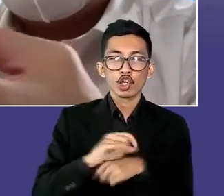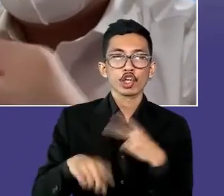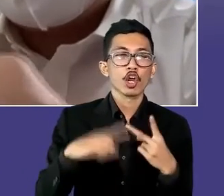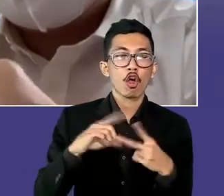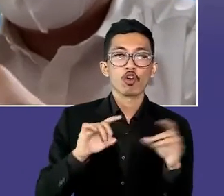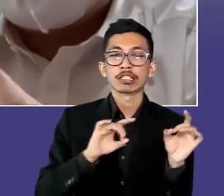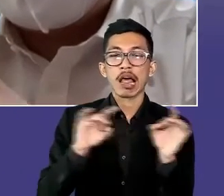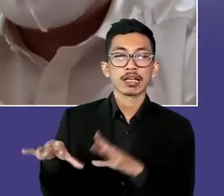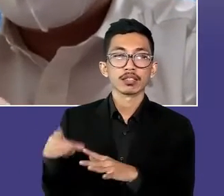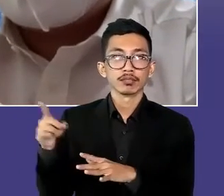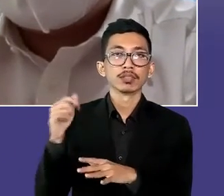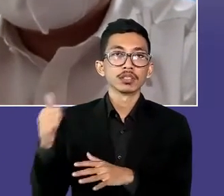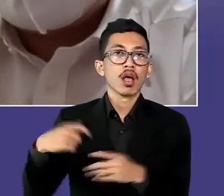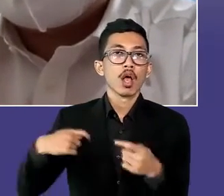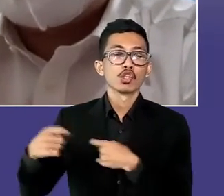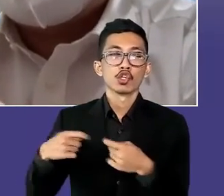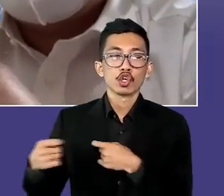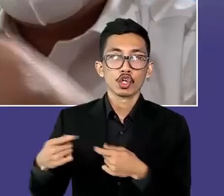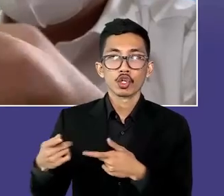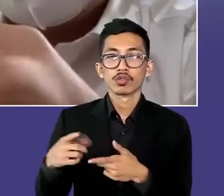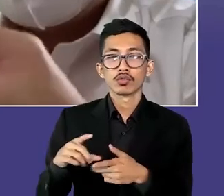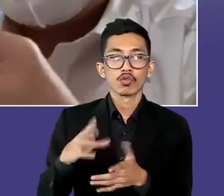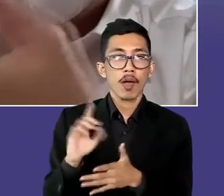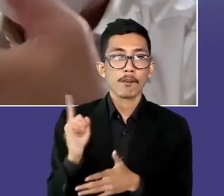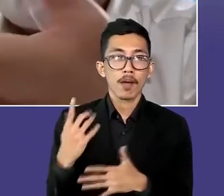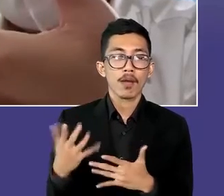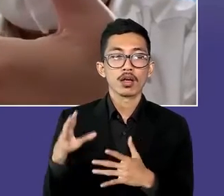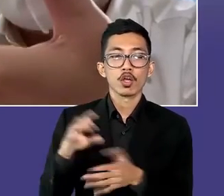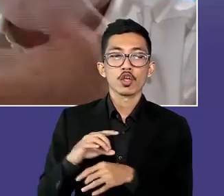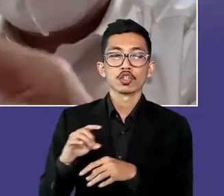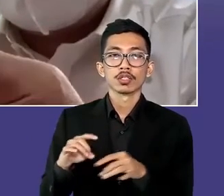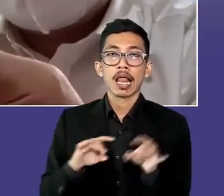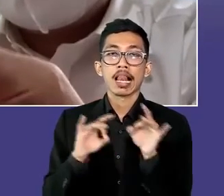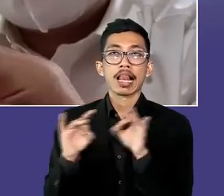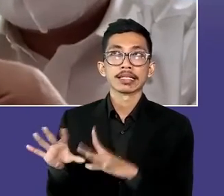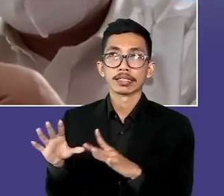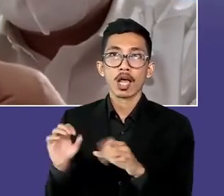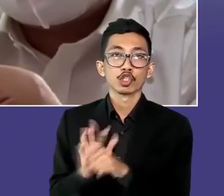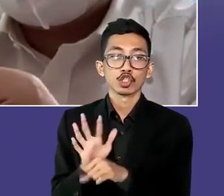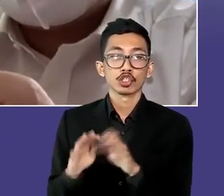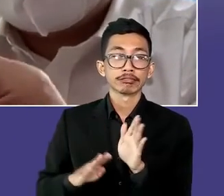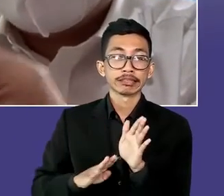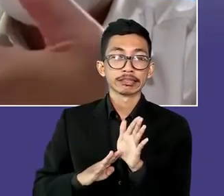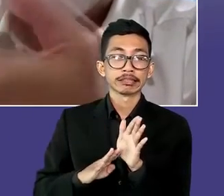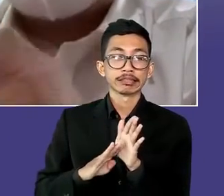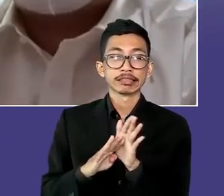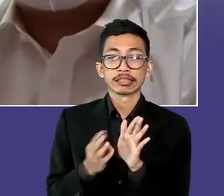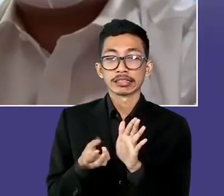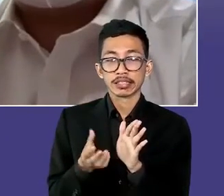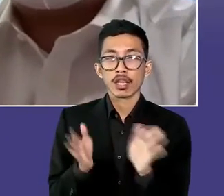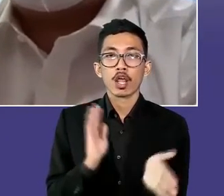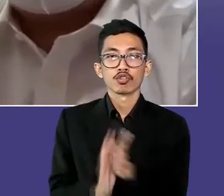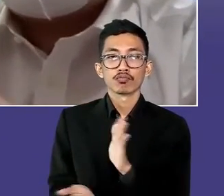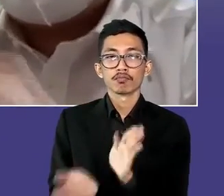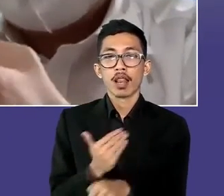bisa mengendalikan bahwa apa, kalau Australia ini begitu jumlahnya naik sedikit saja dia langsung